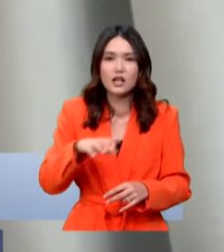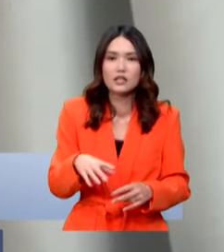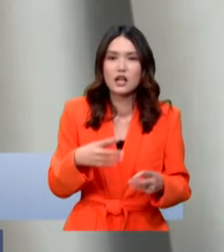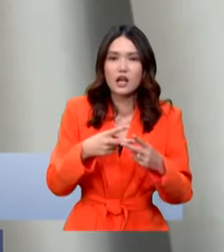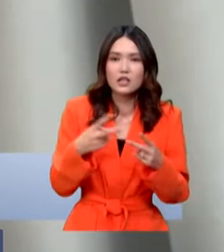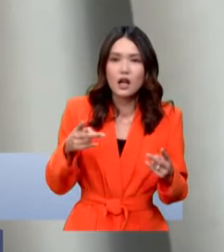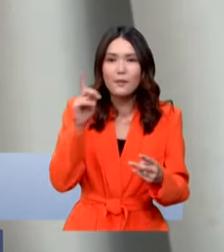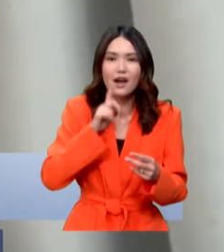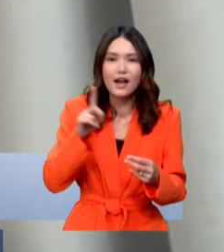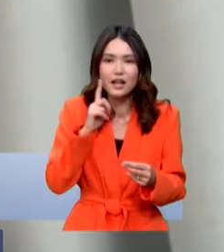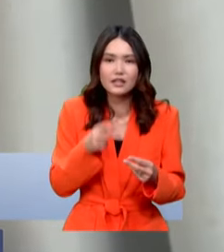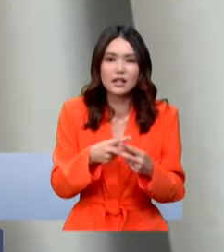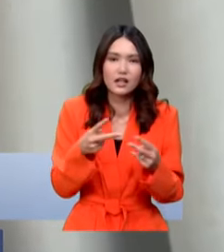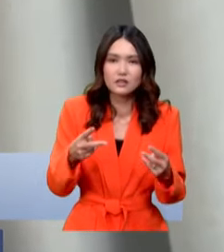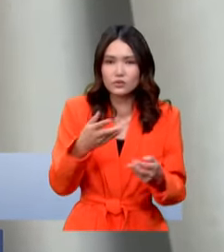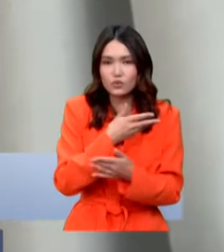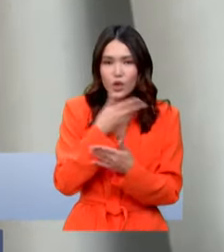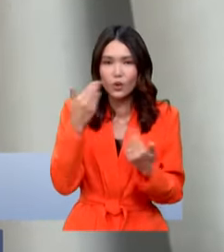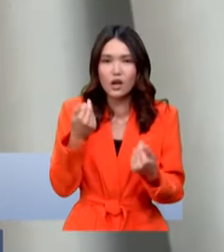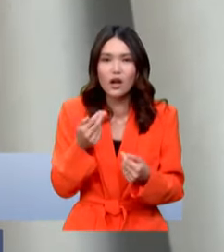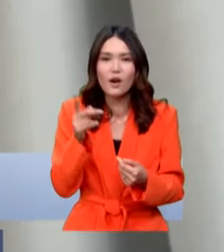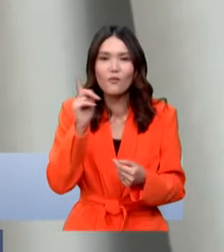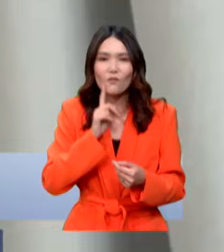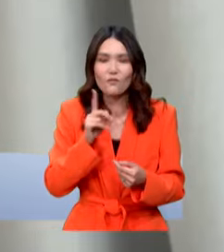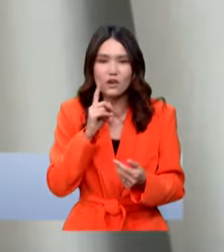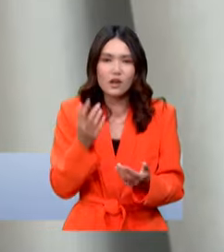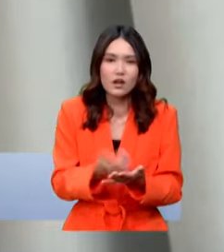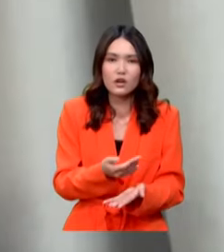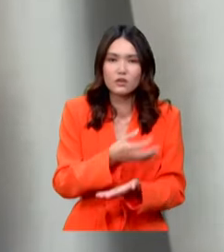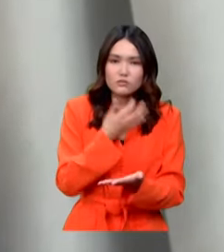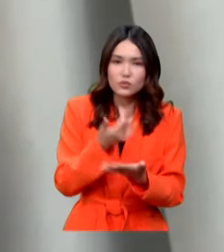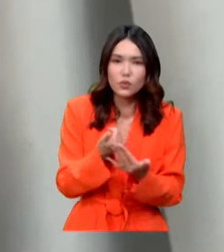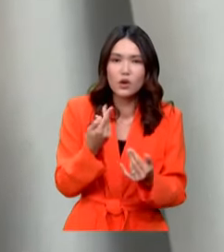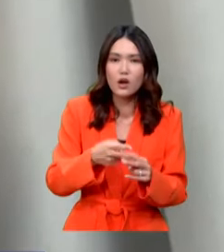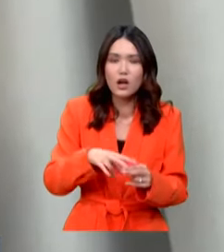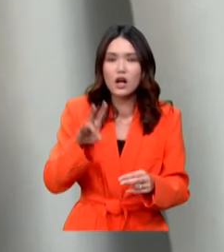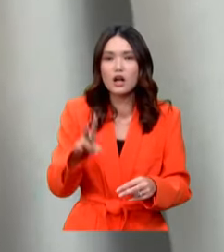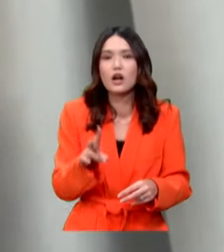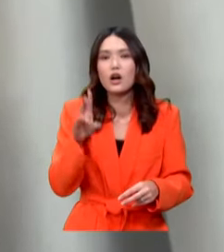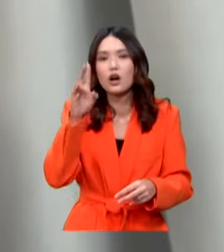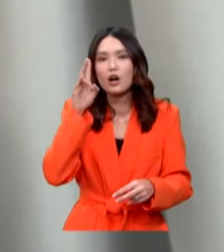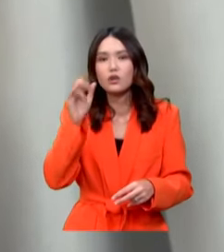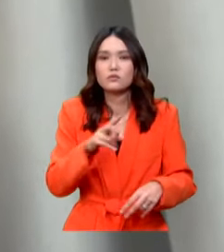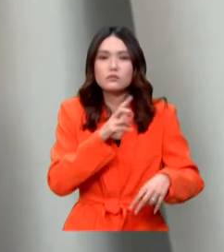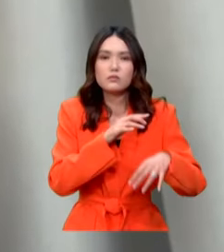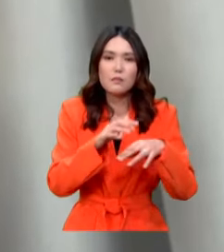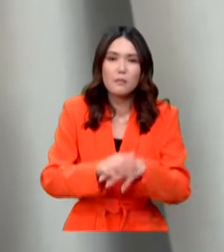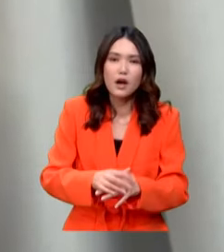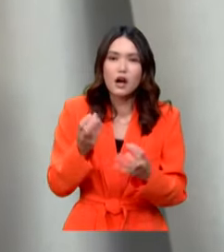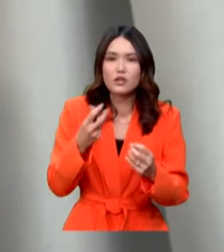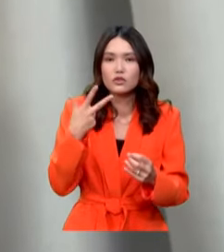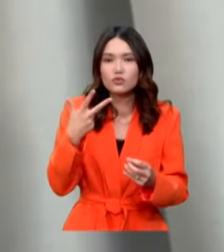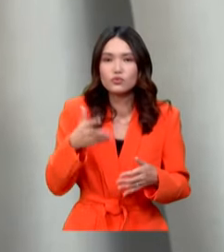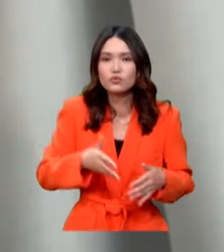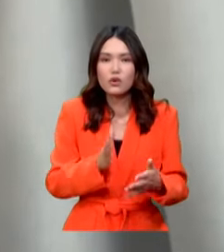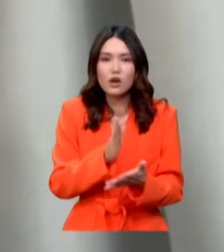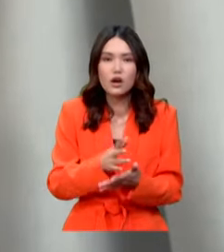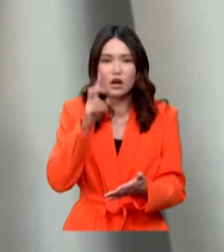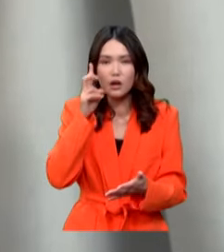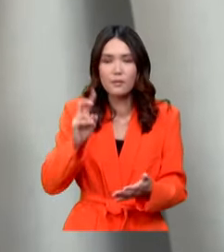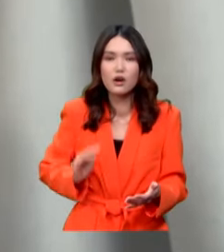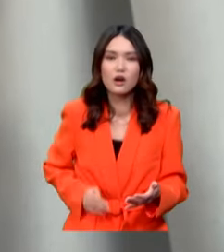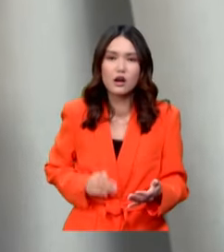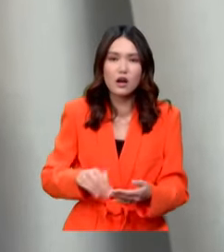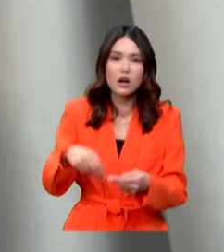выравнивает. Это еще такой первый шаг. Но у Нацбанка еще есть 3 как минимум в запасе. Это вот повышение. С 50